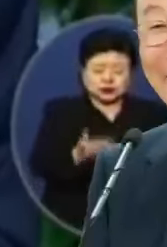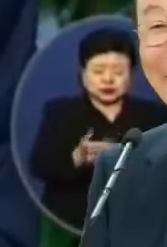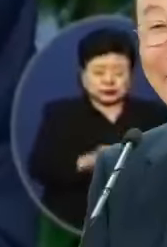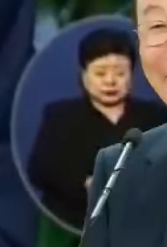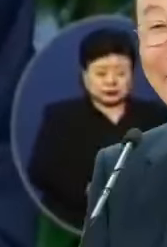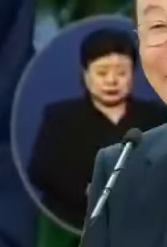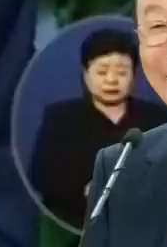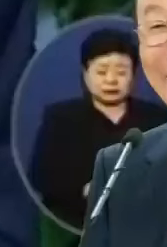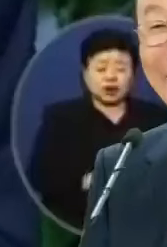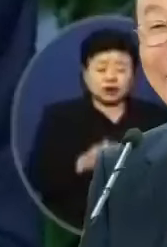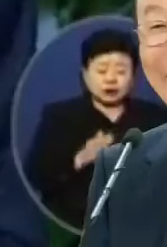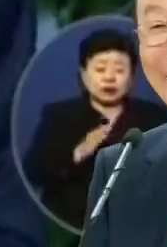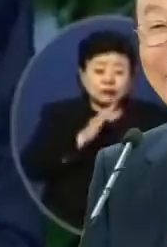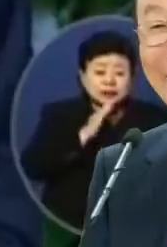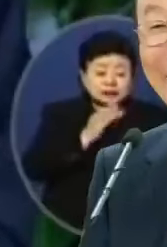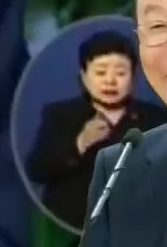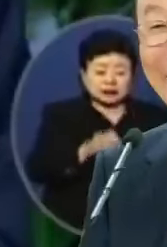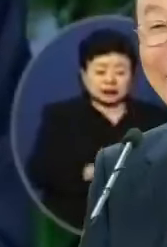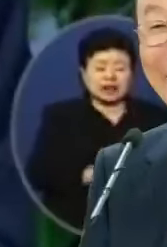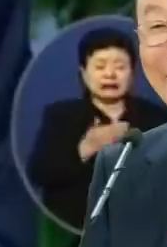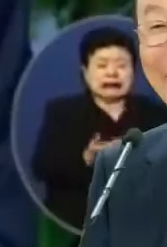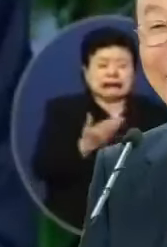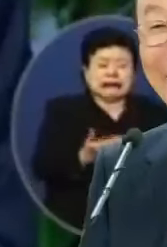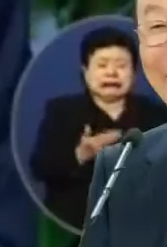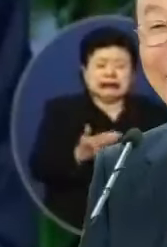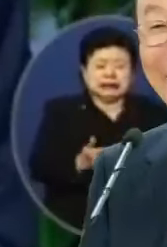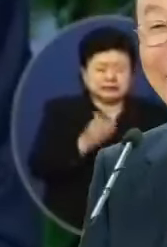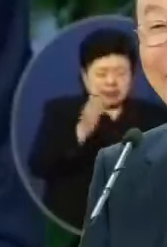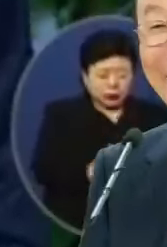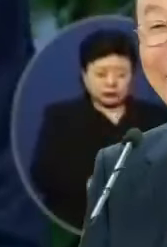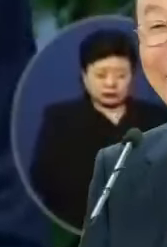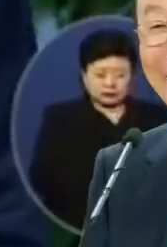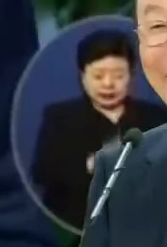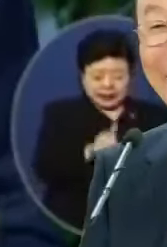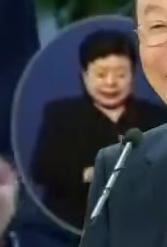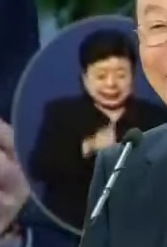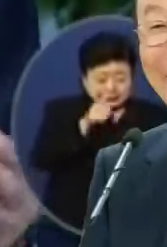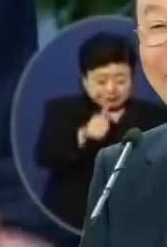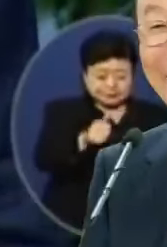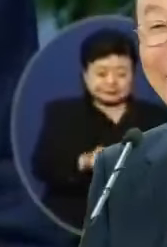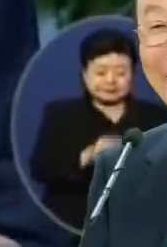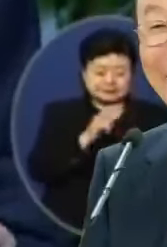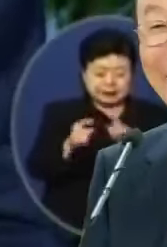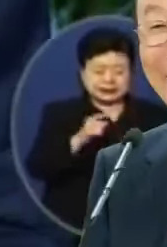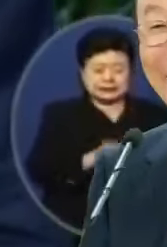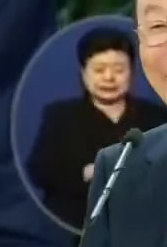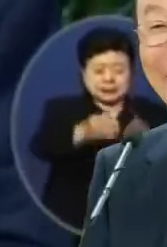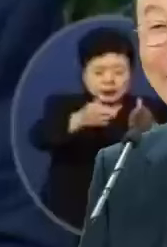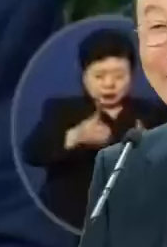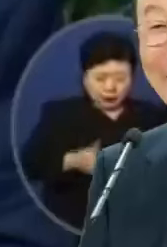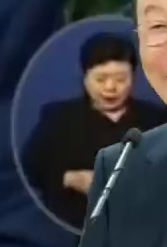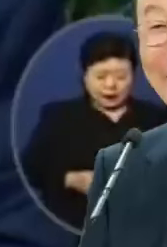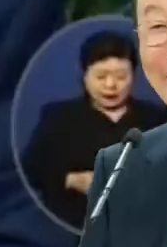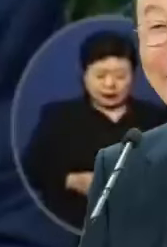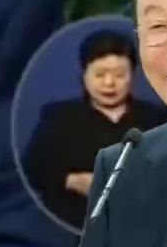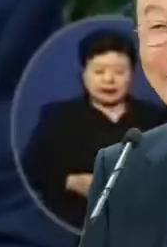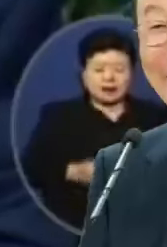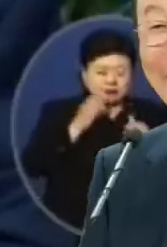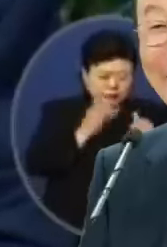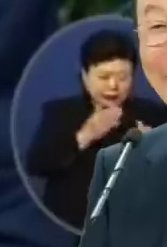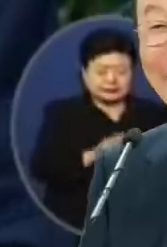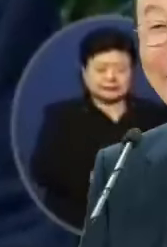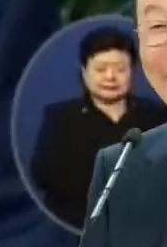구해야 되는데 그 구하는 것을 자꾸 달라고 구걸하지 말고 하나님의 말씀을 통해서 구하라는 것입니다.